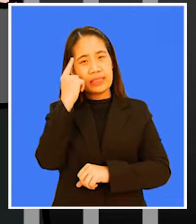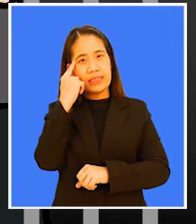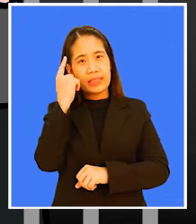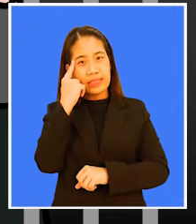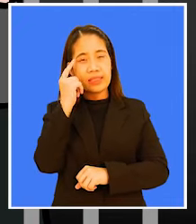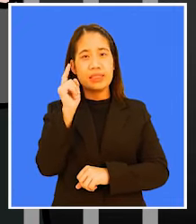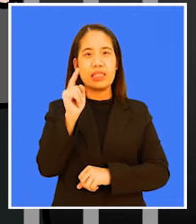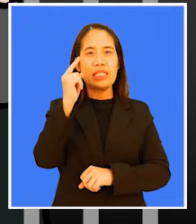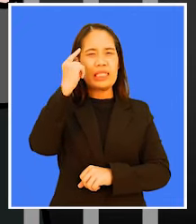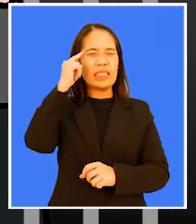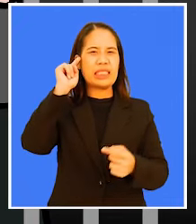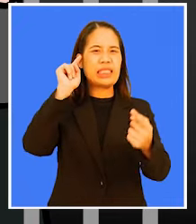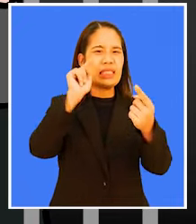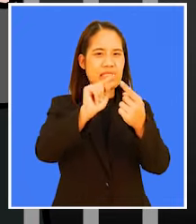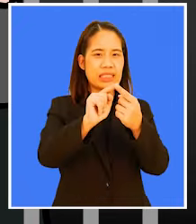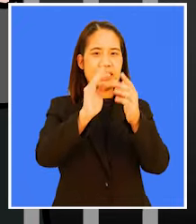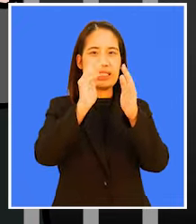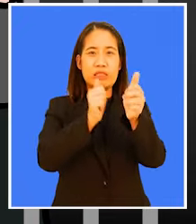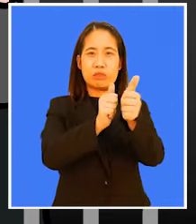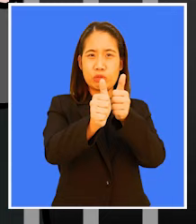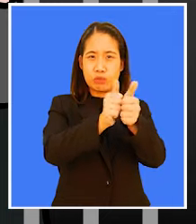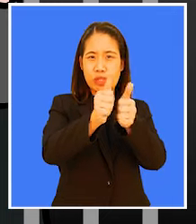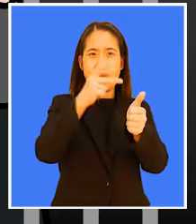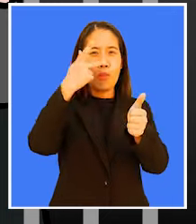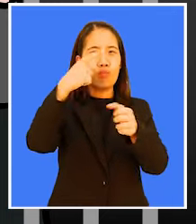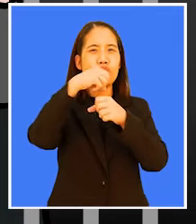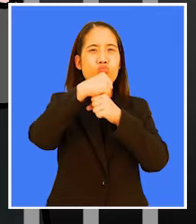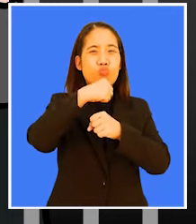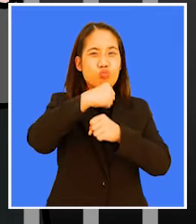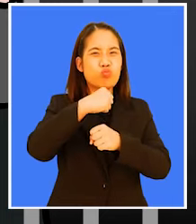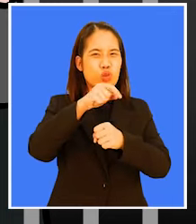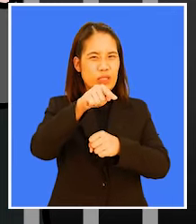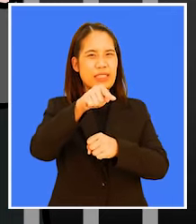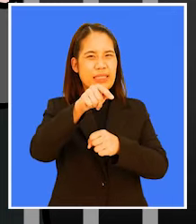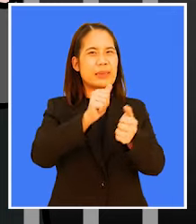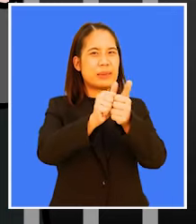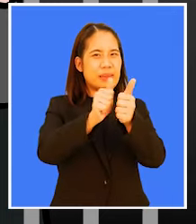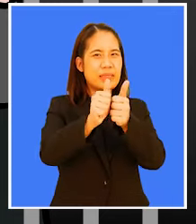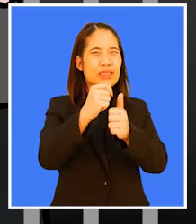ว่าไปก็คิดถึงคู่แข่งอย่างปู่ต้าเหมือนกันนะเนี่ย